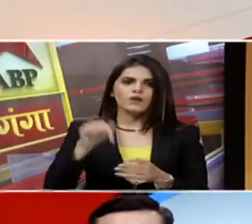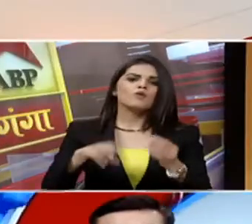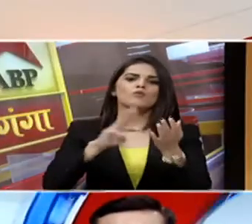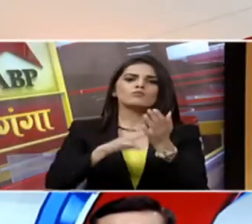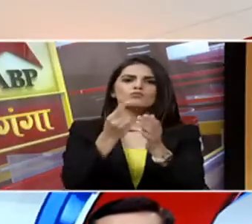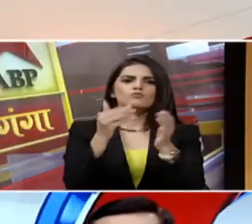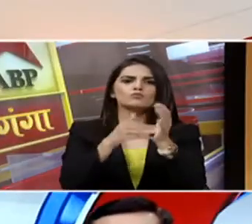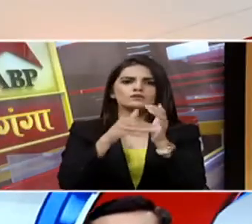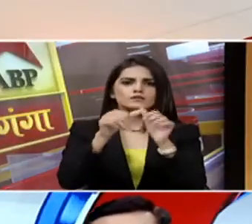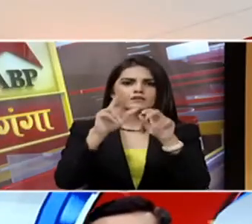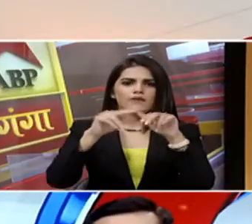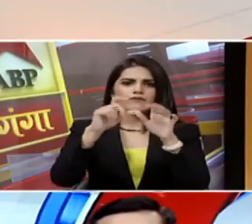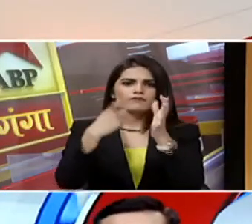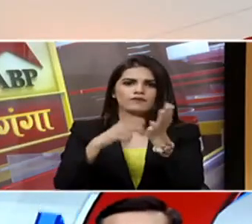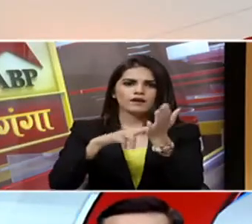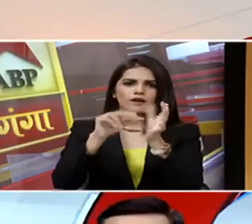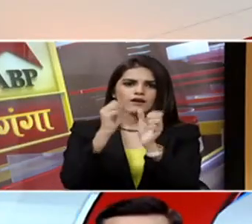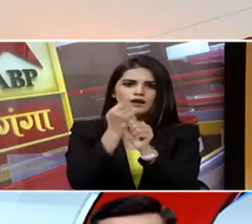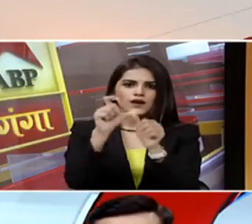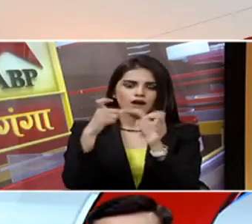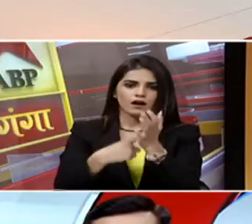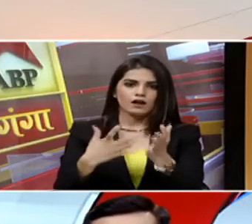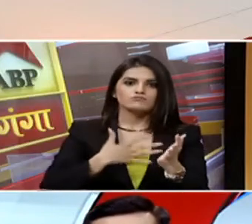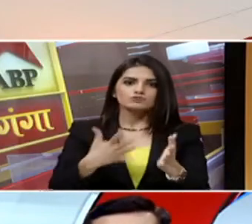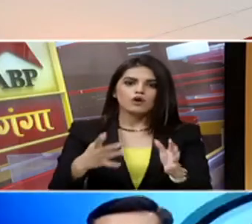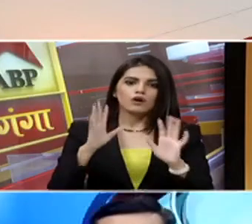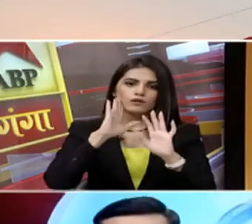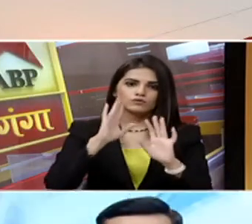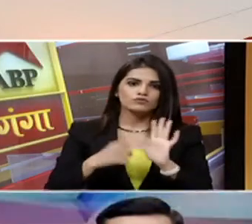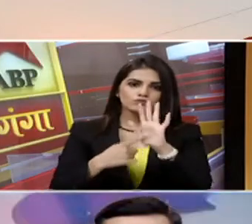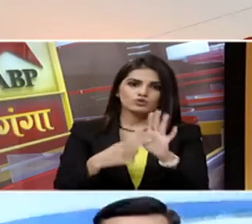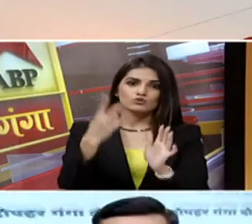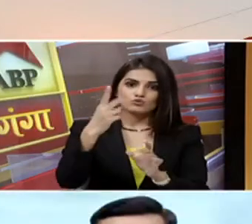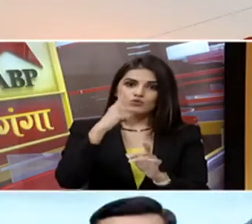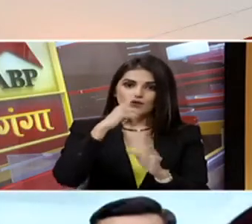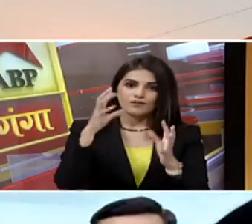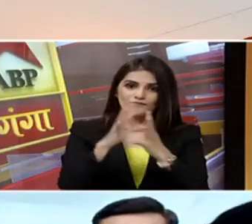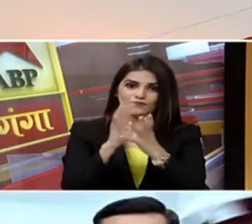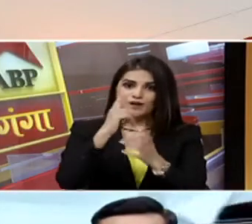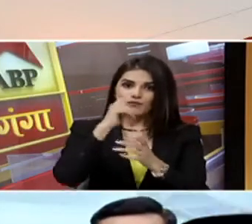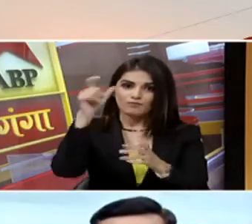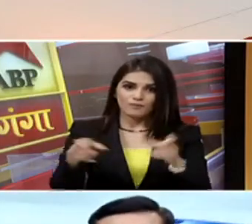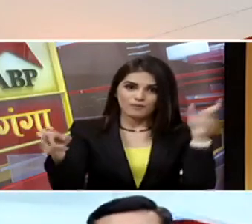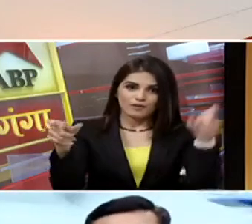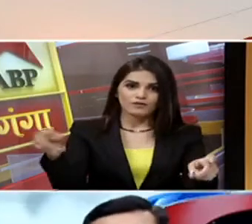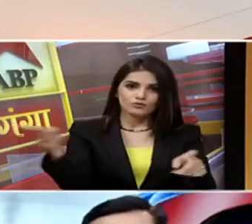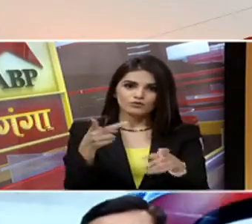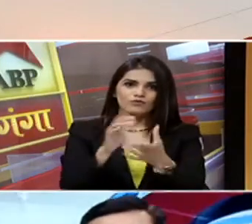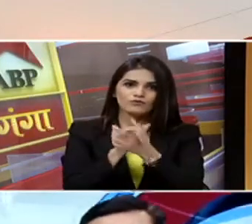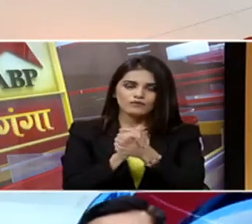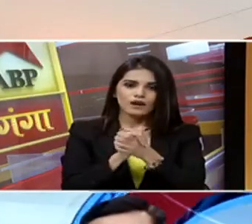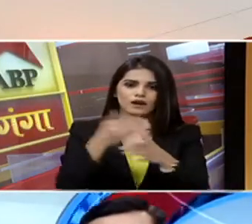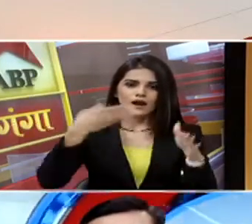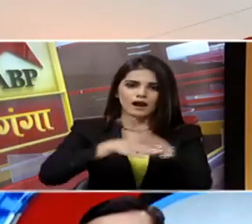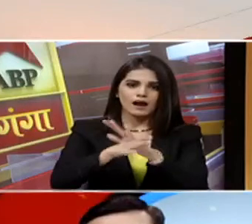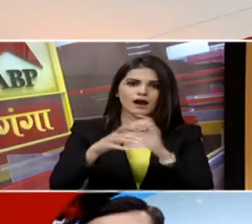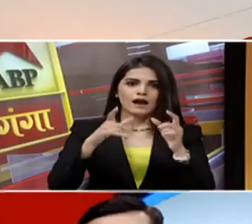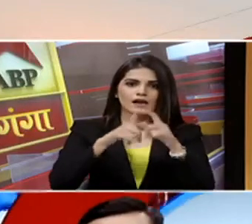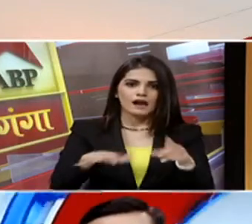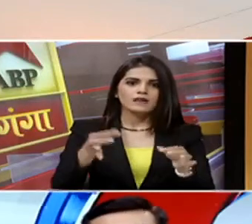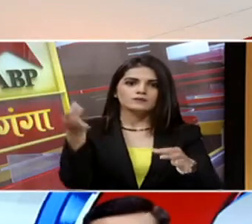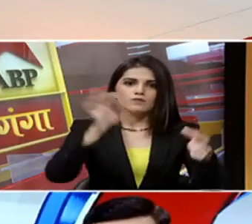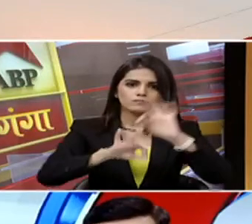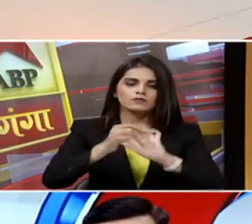मैं मुजफ्फरनगर से हैरान करने वाला मामला सामने आया है यहां दो महिला दोस्तों ने संदिग्ध परिस्थितियों में जहर